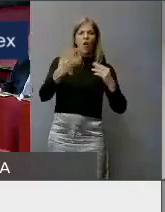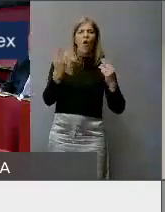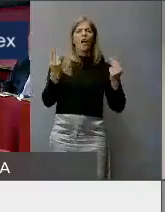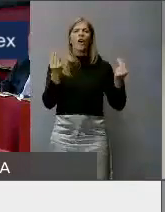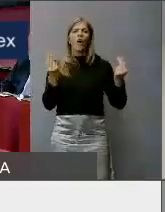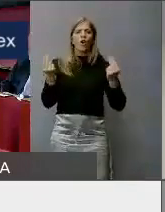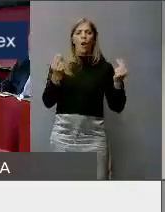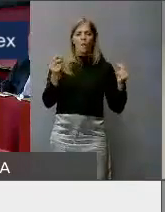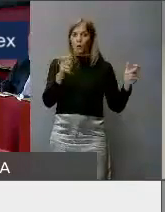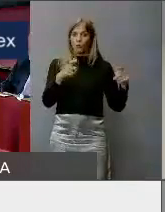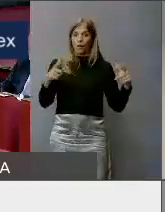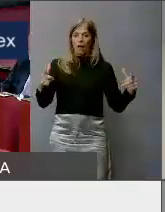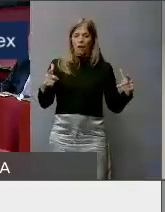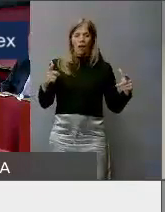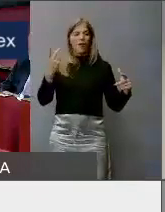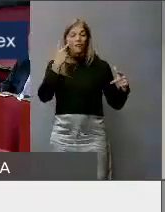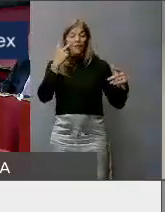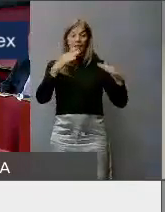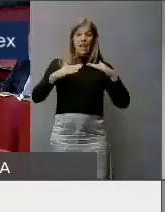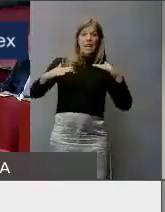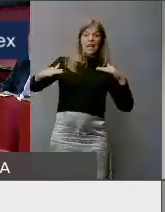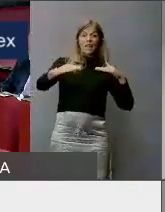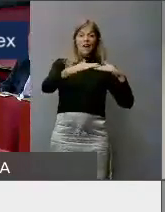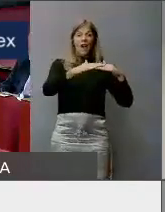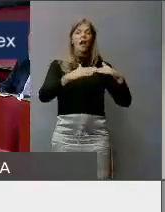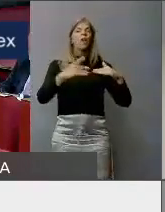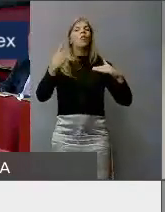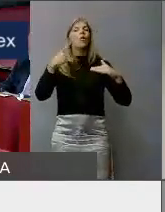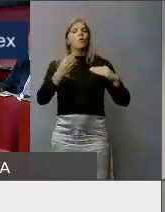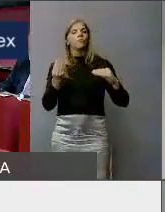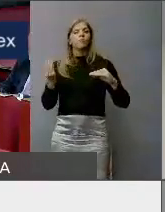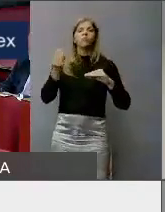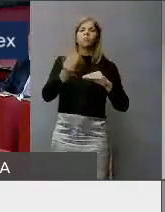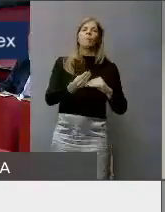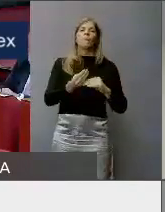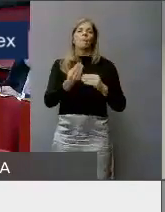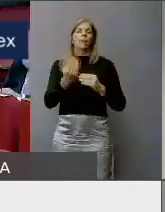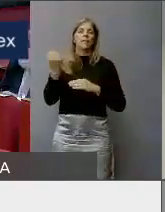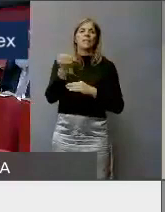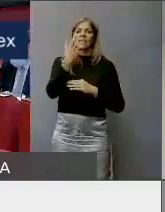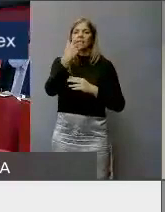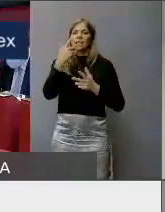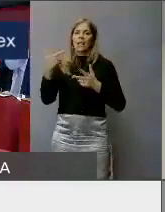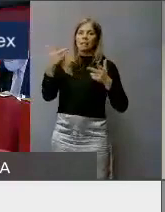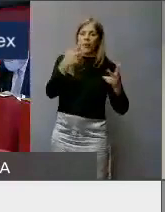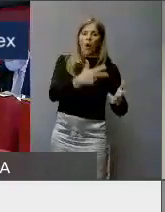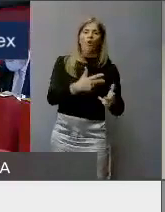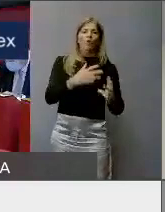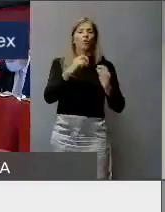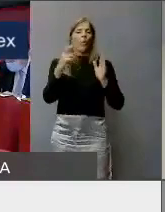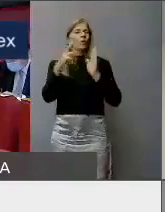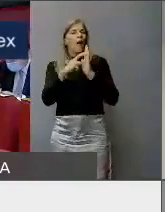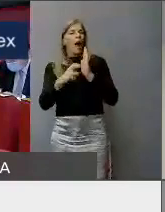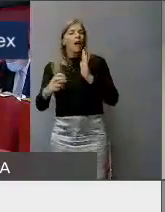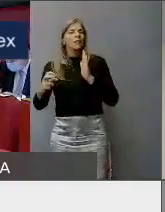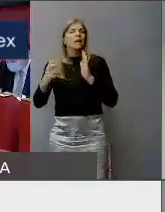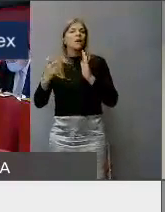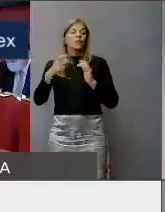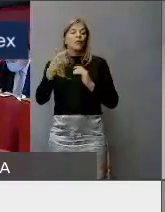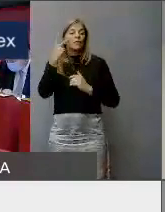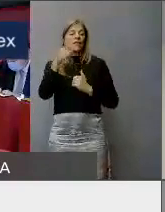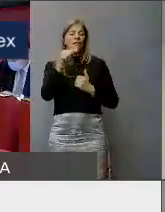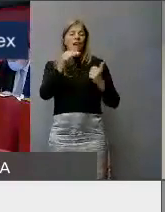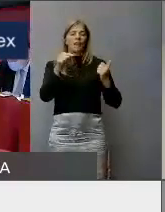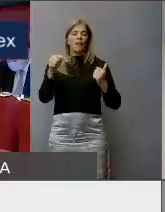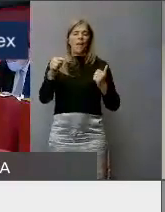tramite i trasporti le tasse perché si evidenzia quali sono le falle della popolazione quali sono vicini a